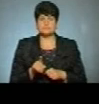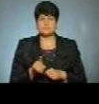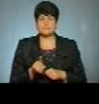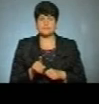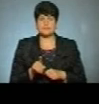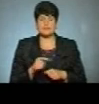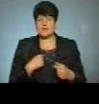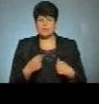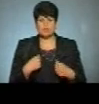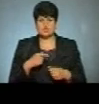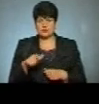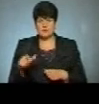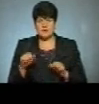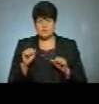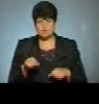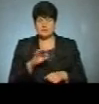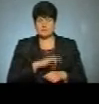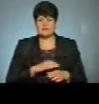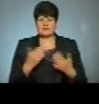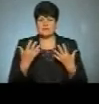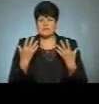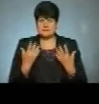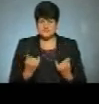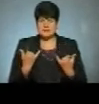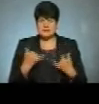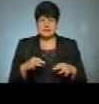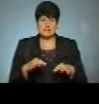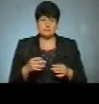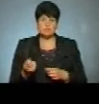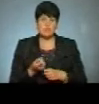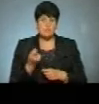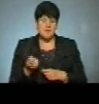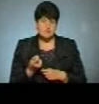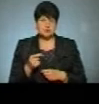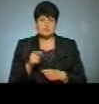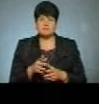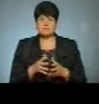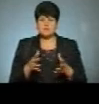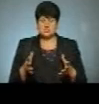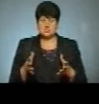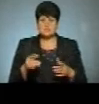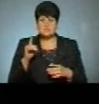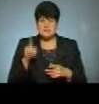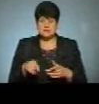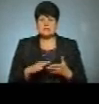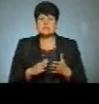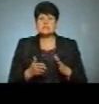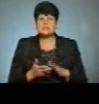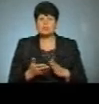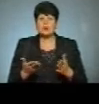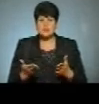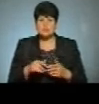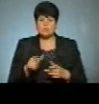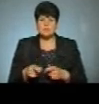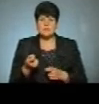не мучити людей вночі, можна використати вихідні дні. Зараз транспорту мало, тим більше. Самі знаєте, яка ситуація. Не так